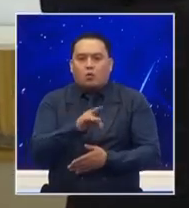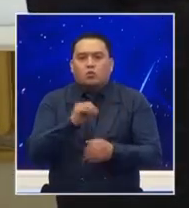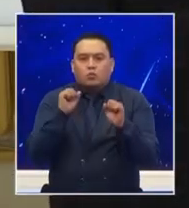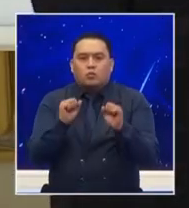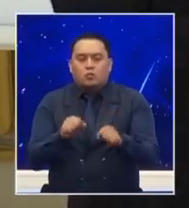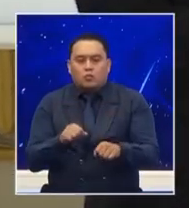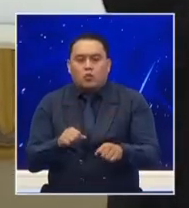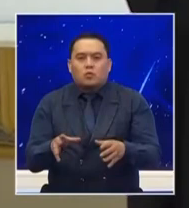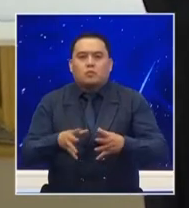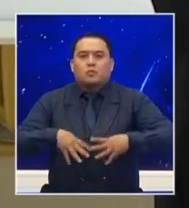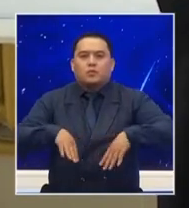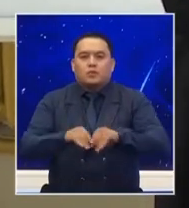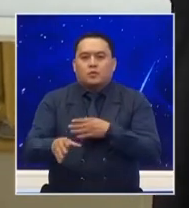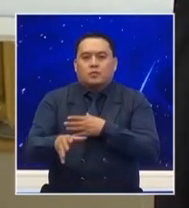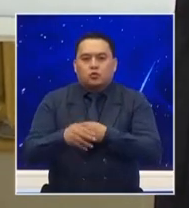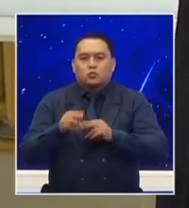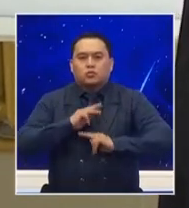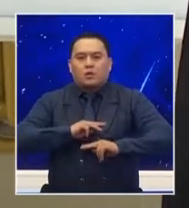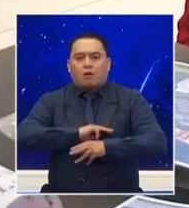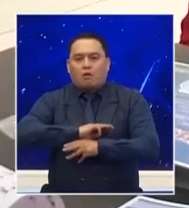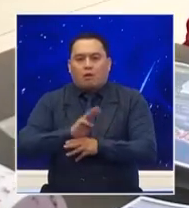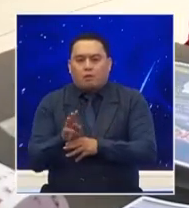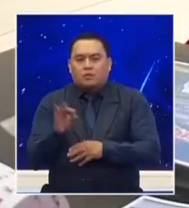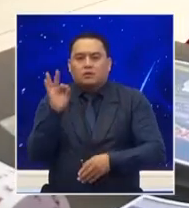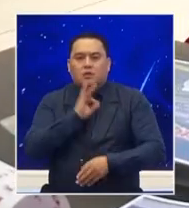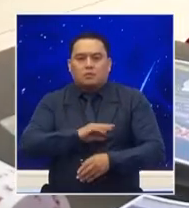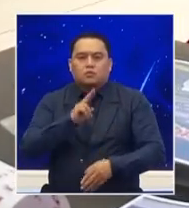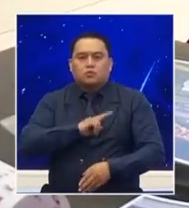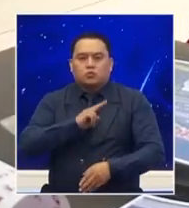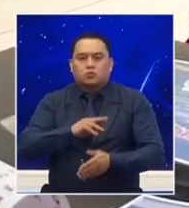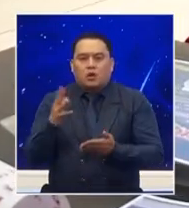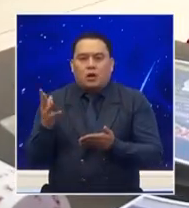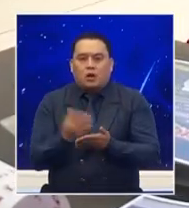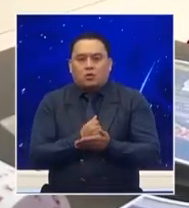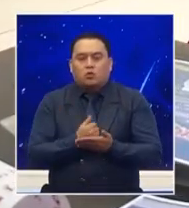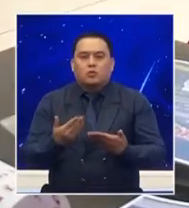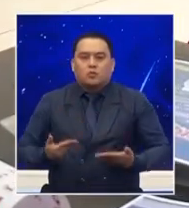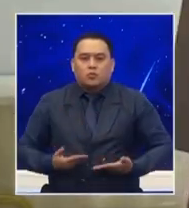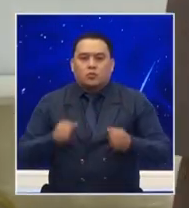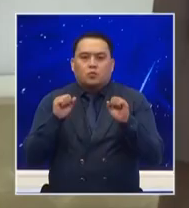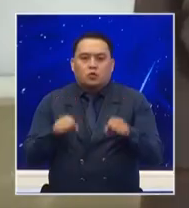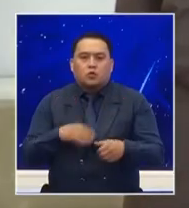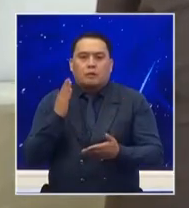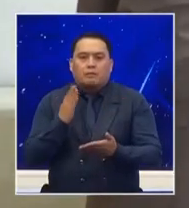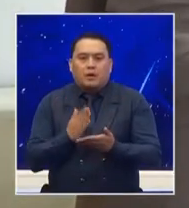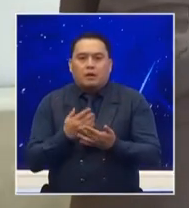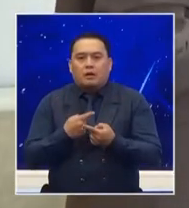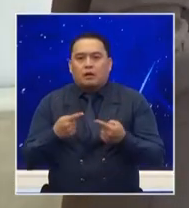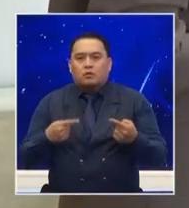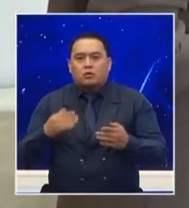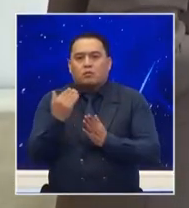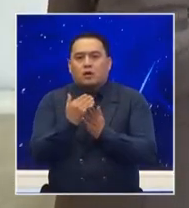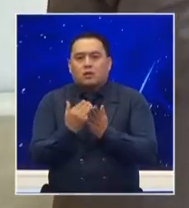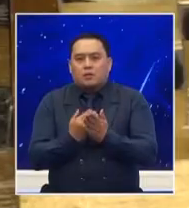олар көппен бірдей жұмыспен қамтылып, өнімді және табыс әкелетін жұмыспен айналысуына мүмкіндігі бар. Тап осыған әр түрлі мемлекеттік